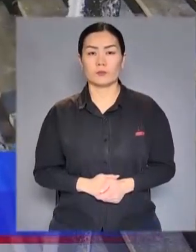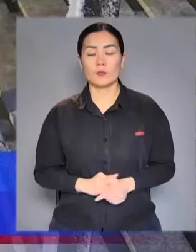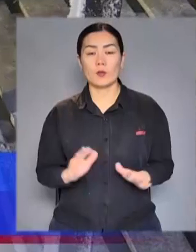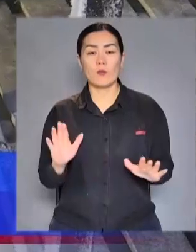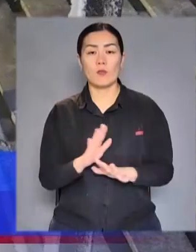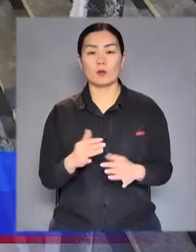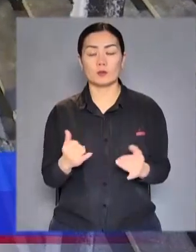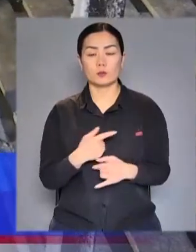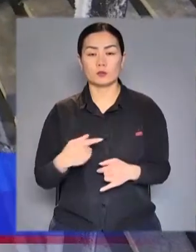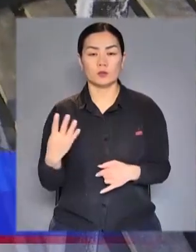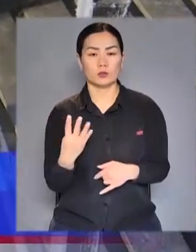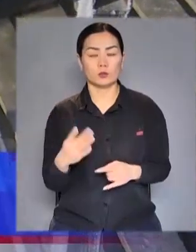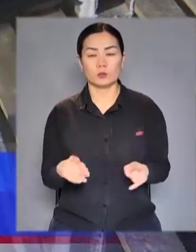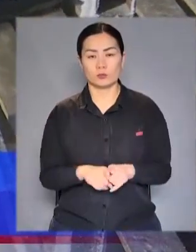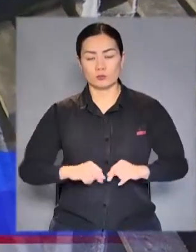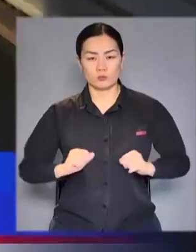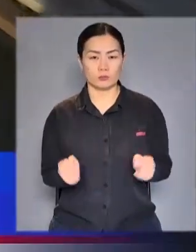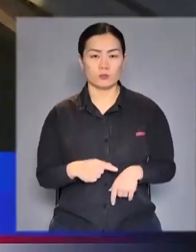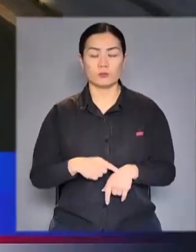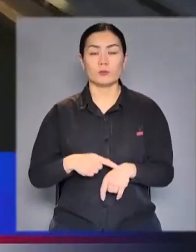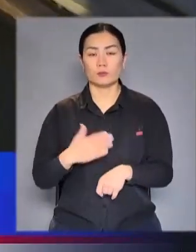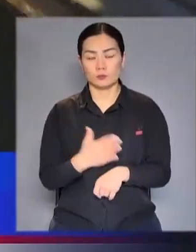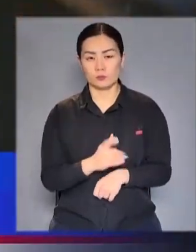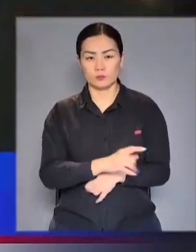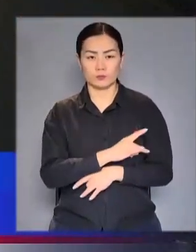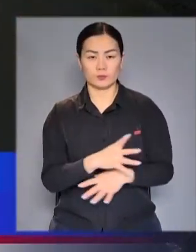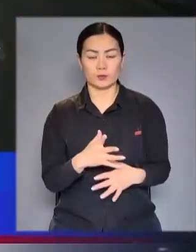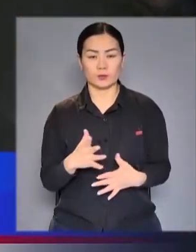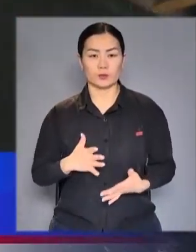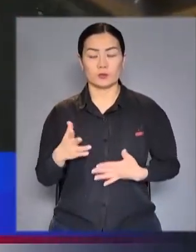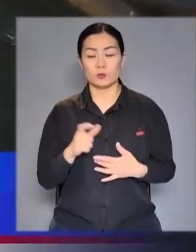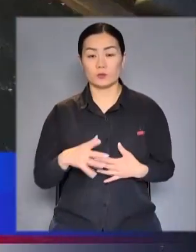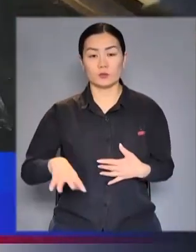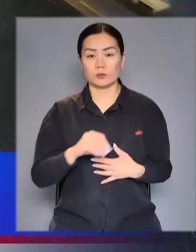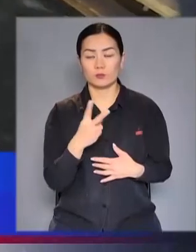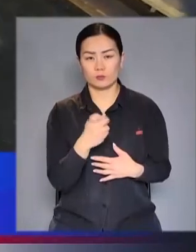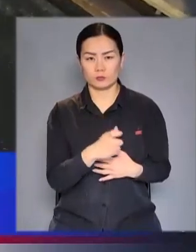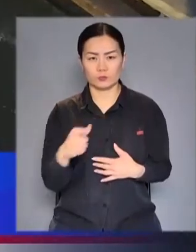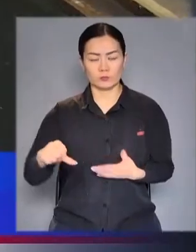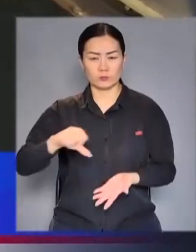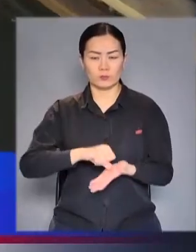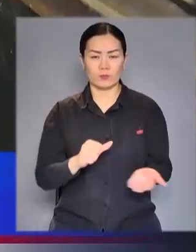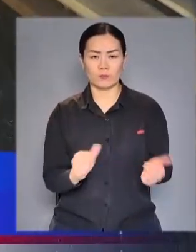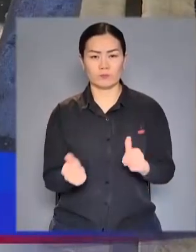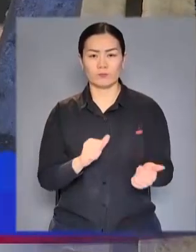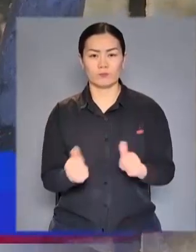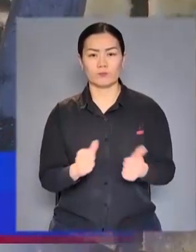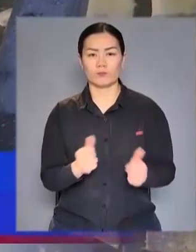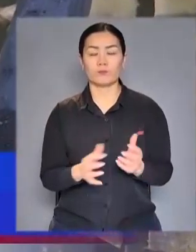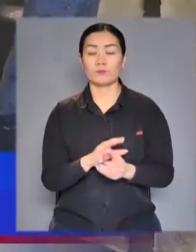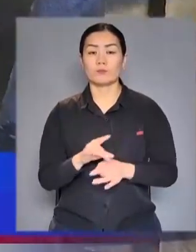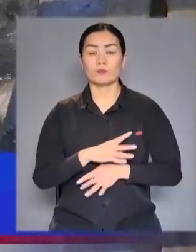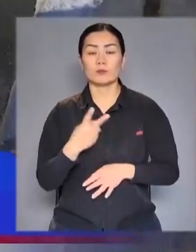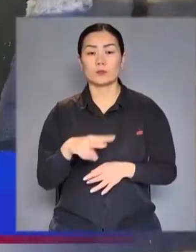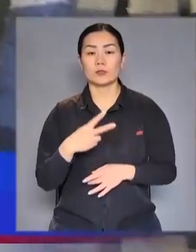Ауа температурасы минус 4 градус салқындықты көрсетіп тұрғанымен мерекені тойлауға түске дейін 200-ге жуық қала тұрғыны жиналды. Діни